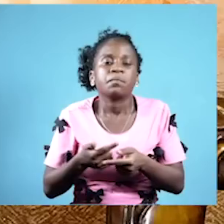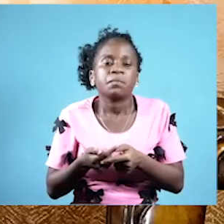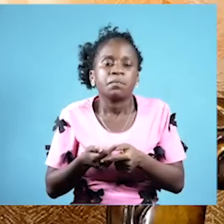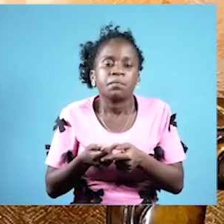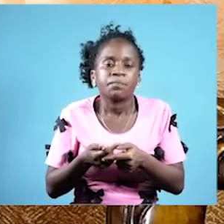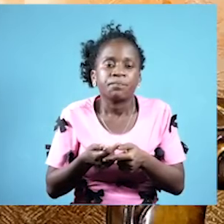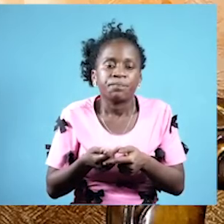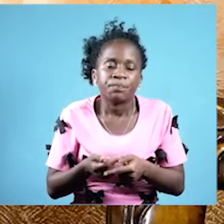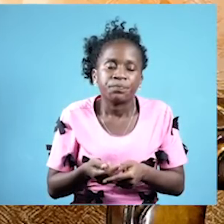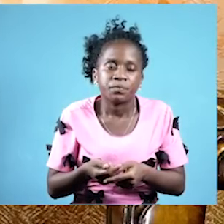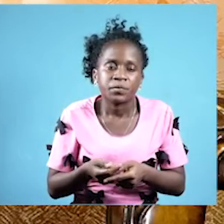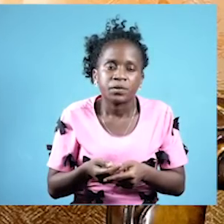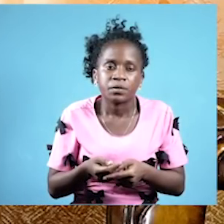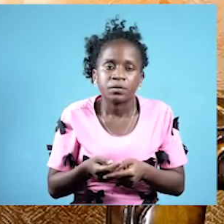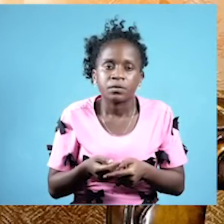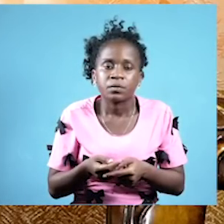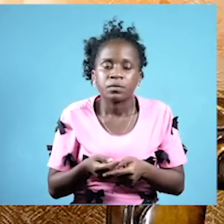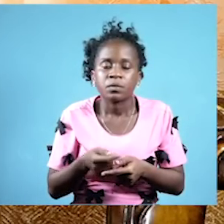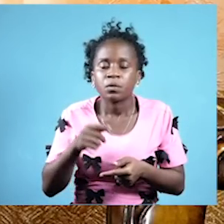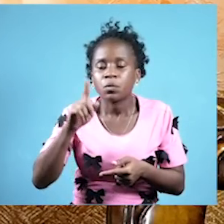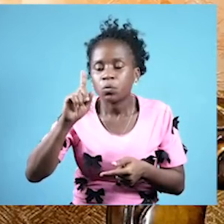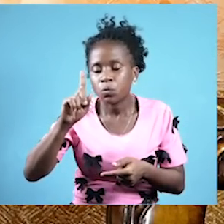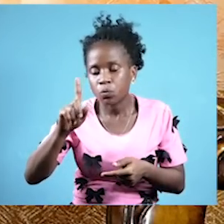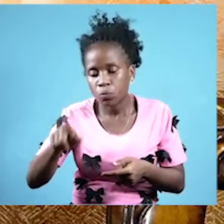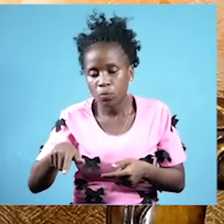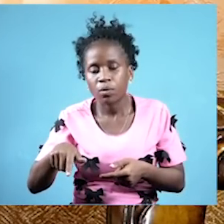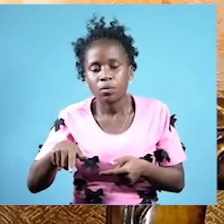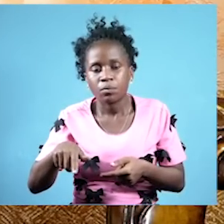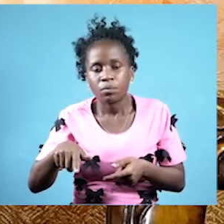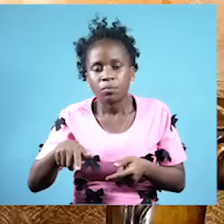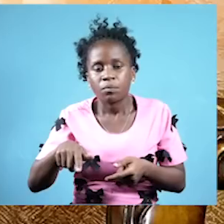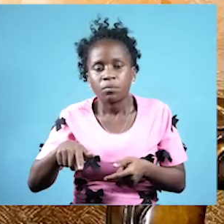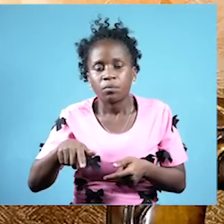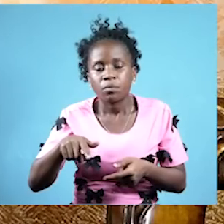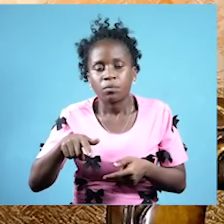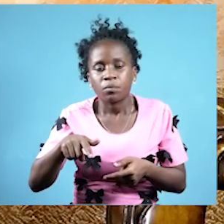na amenipa sana matumaini ya kuwa